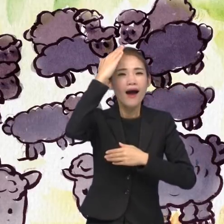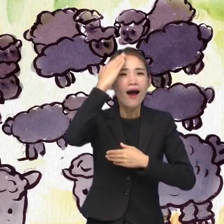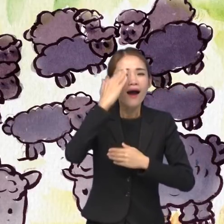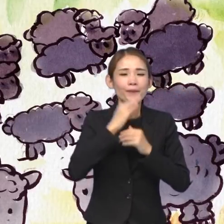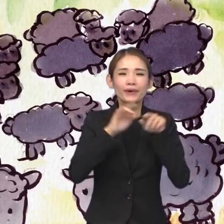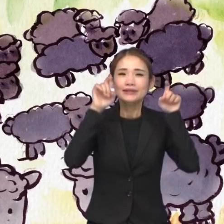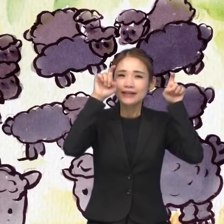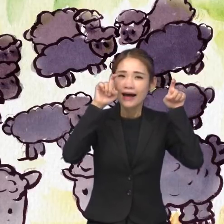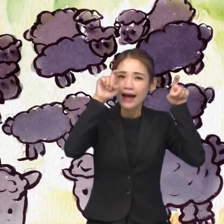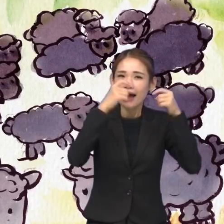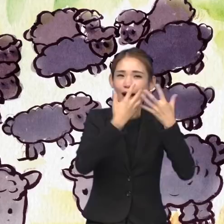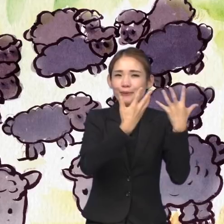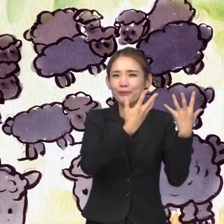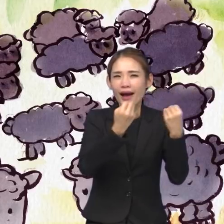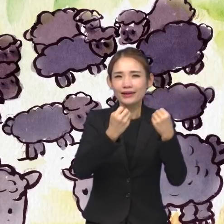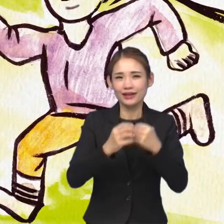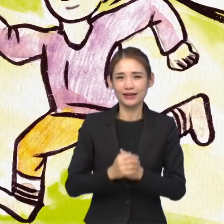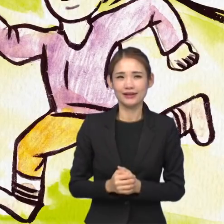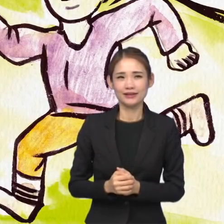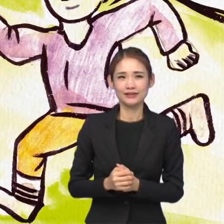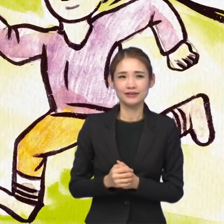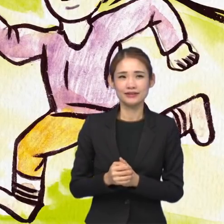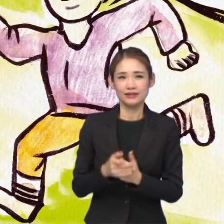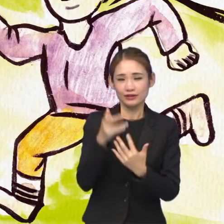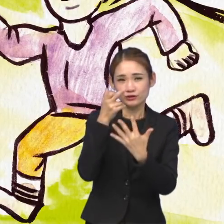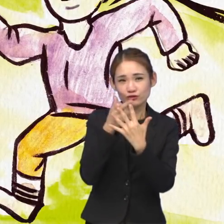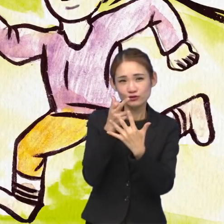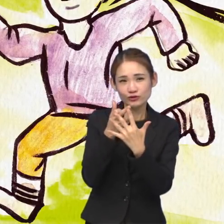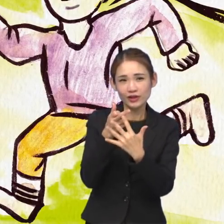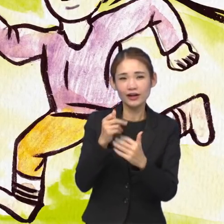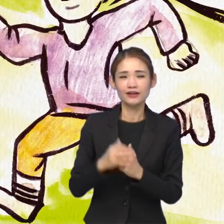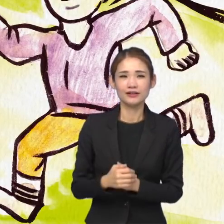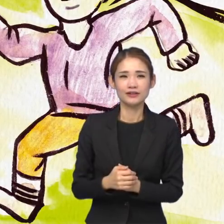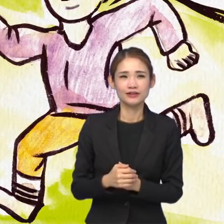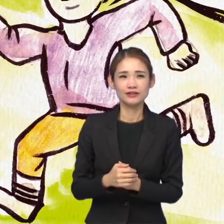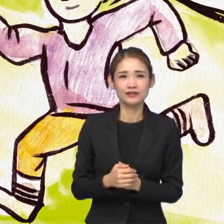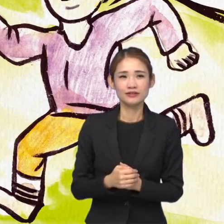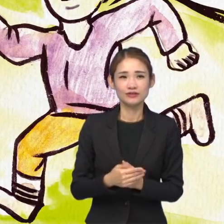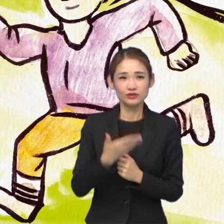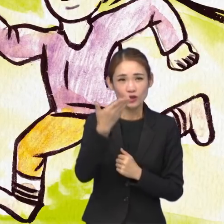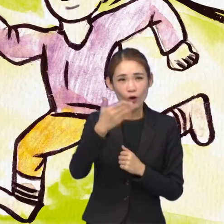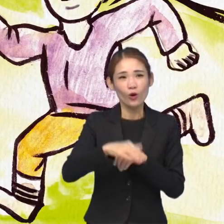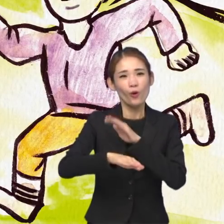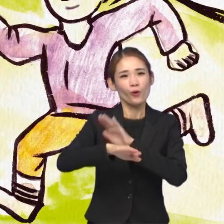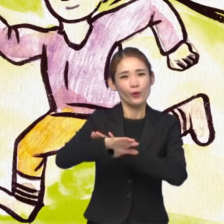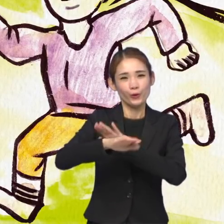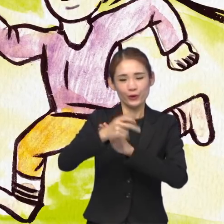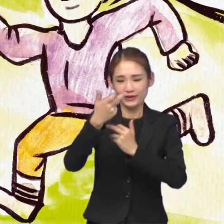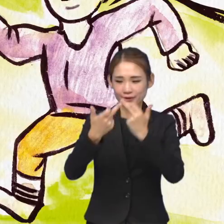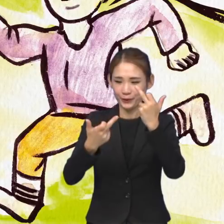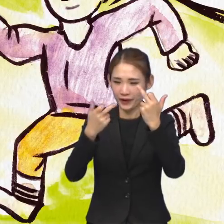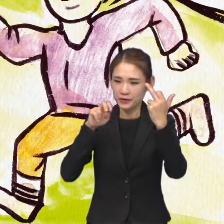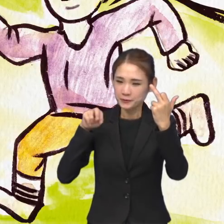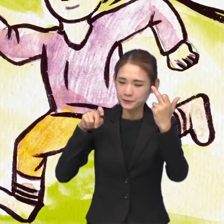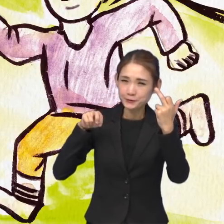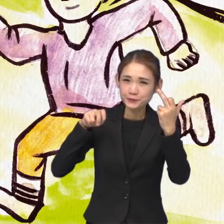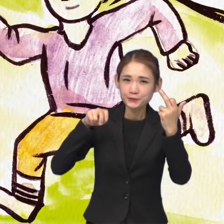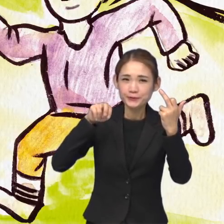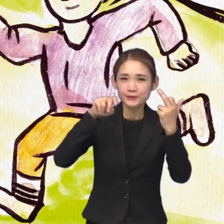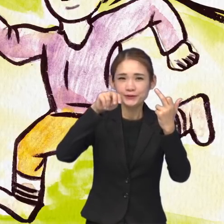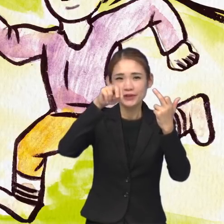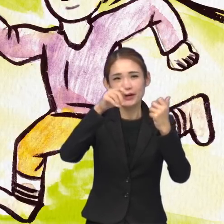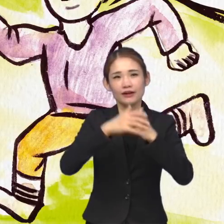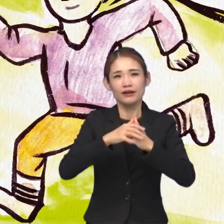많이 있을 거다 둘째 야 너는 오른쪽 산으로 올라가 거라